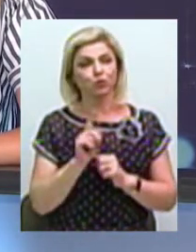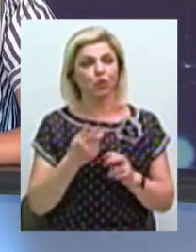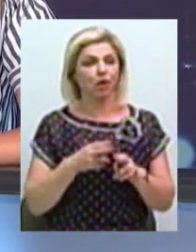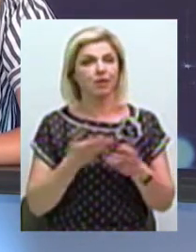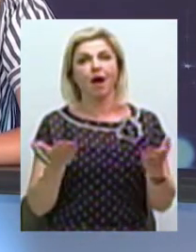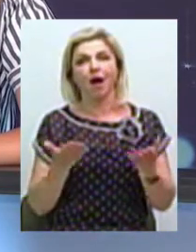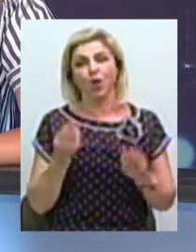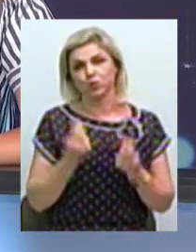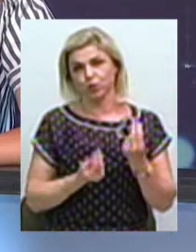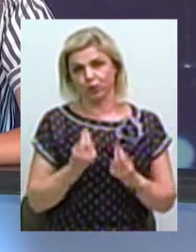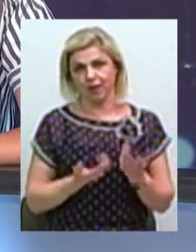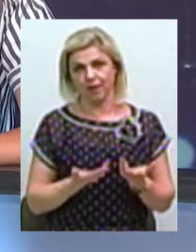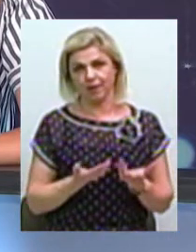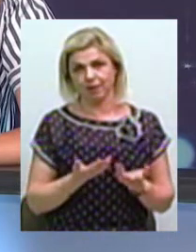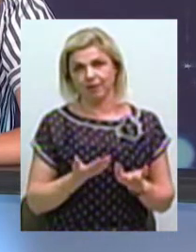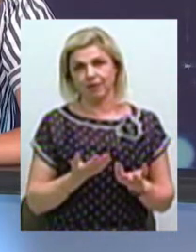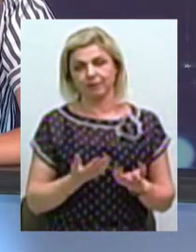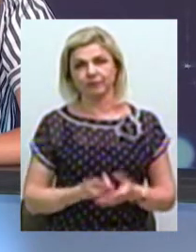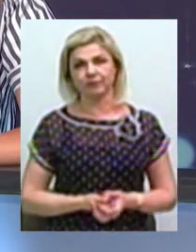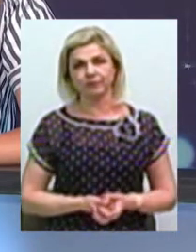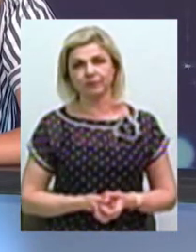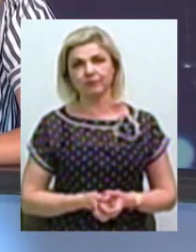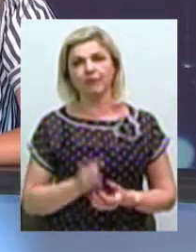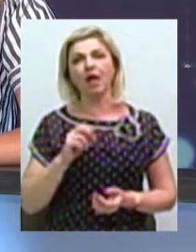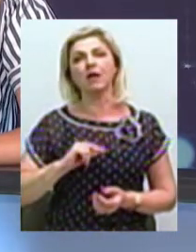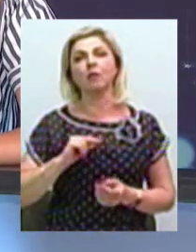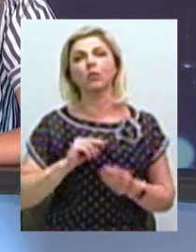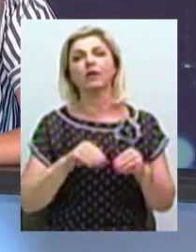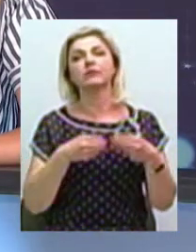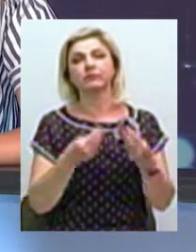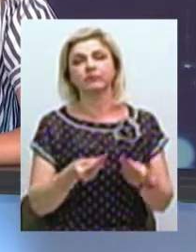якась шутка, там, або отак відноситься. А роботодавці?